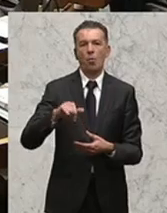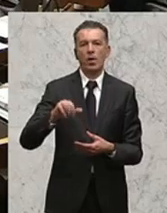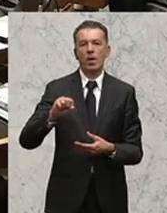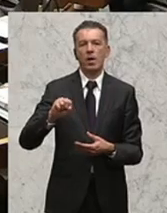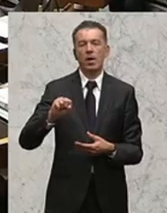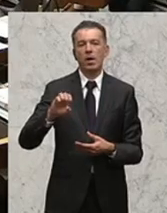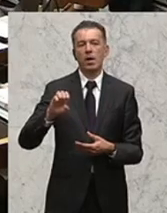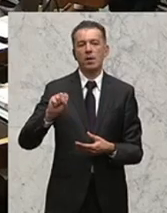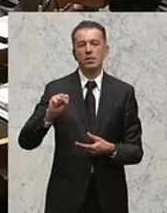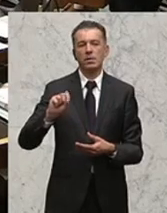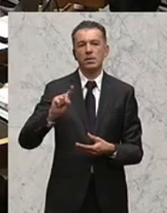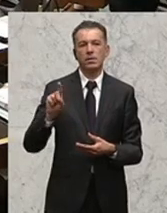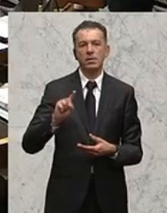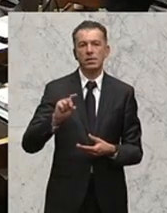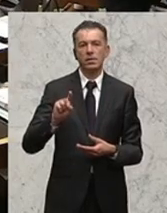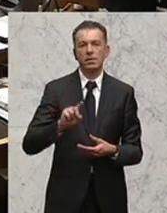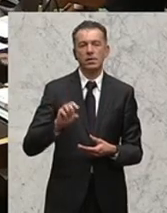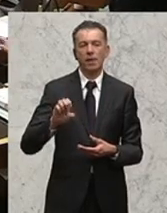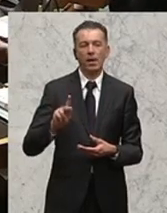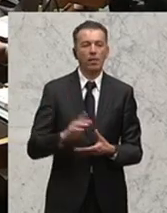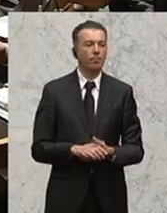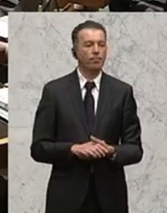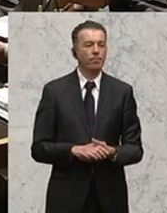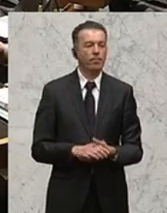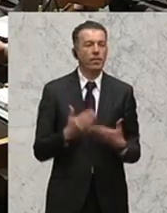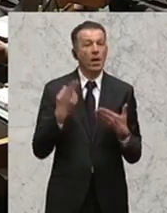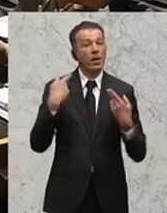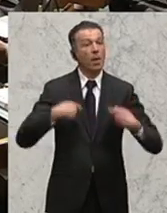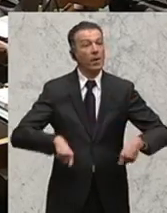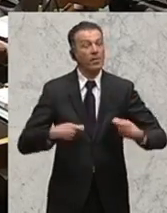Kosten dämpfe, betont Gabriele Tamandl, die Budgetsprecherin der ÖVP.